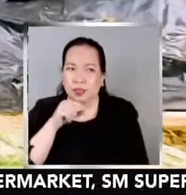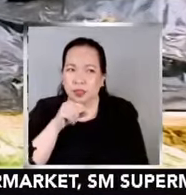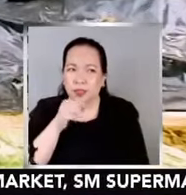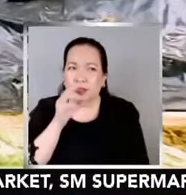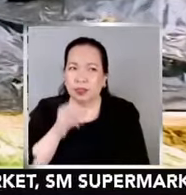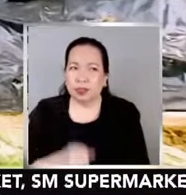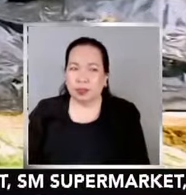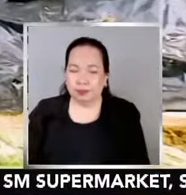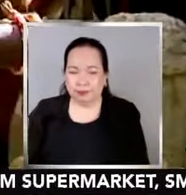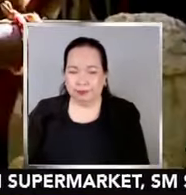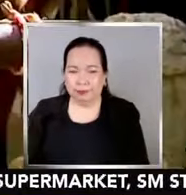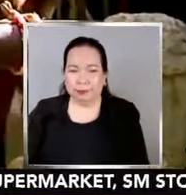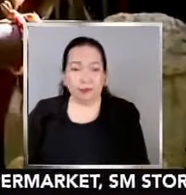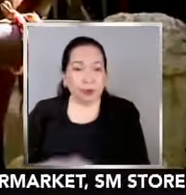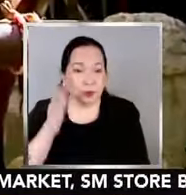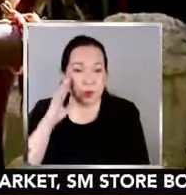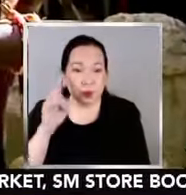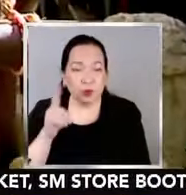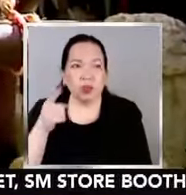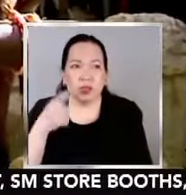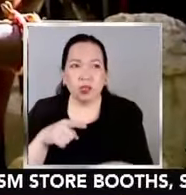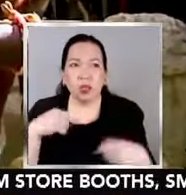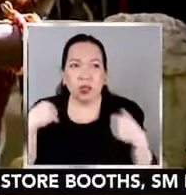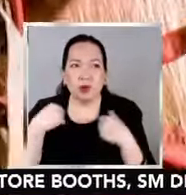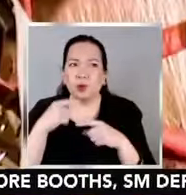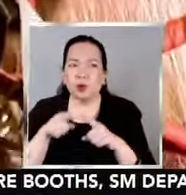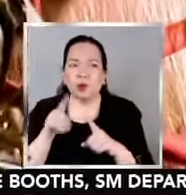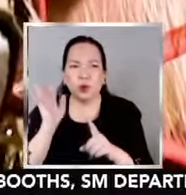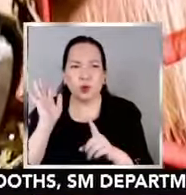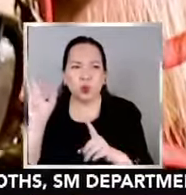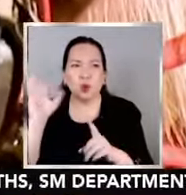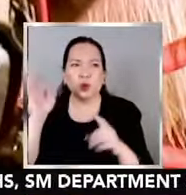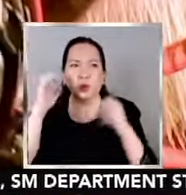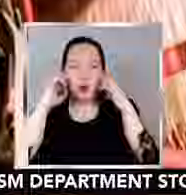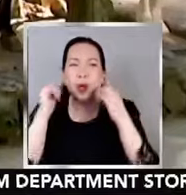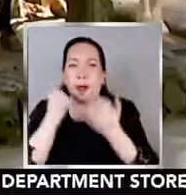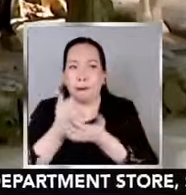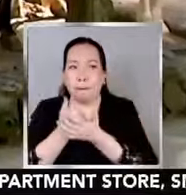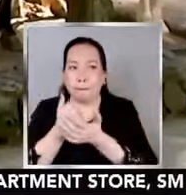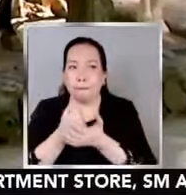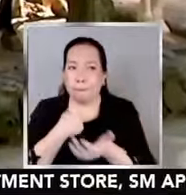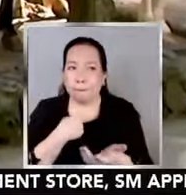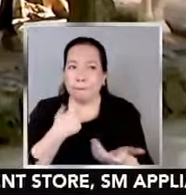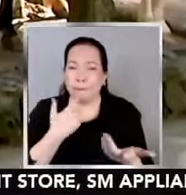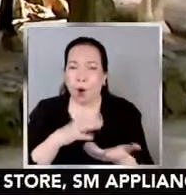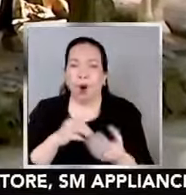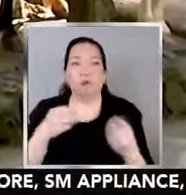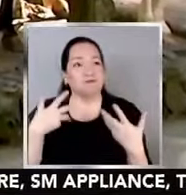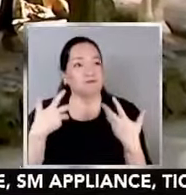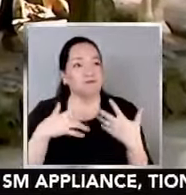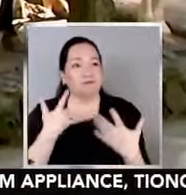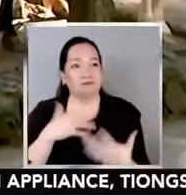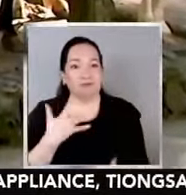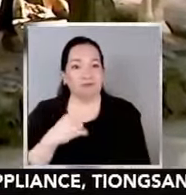Pero alam niyo ba kung anong hayop ang may kakaibang pawis na siyang tumutulong para ma-preskuhan ito?